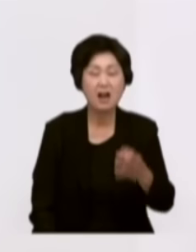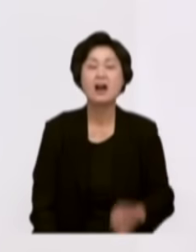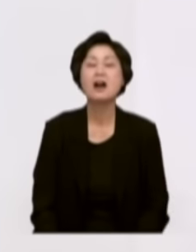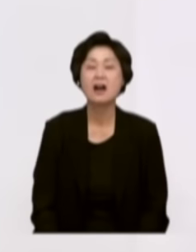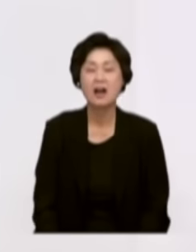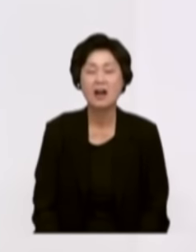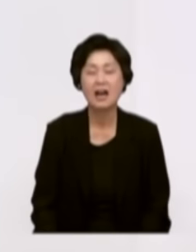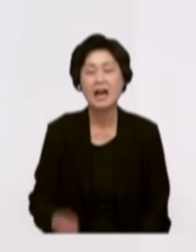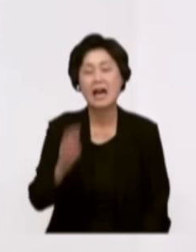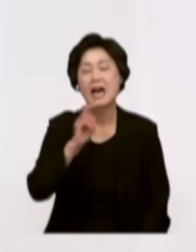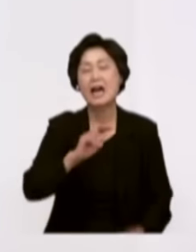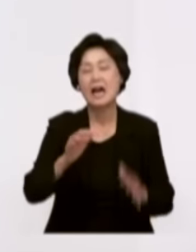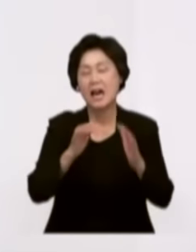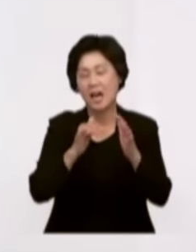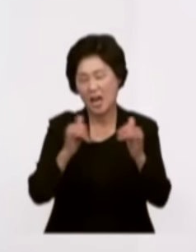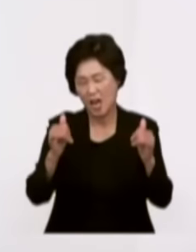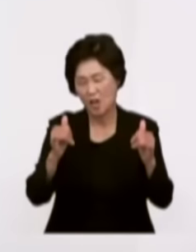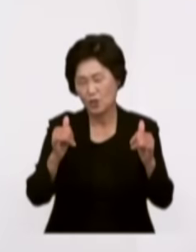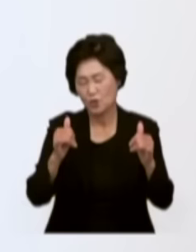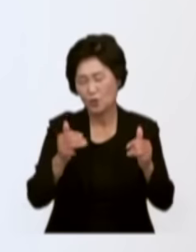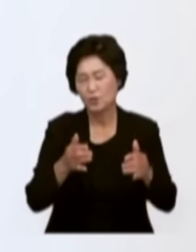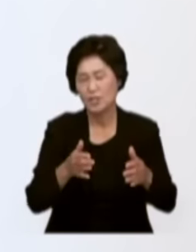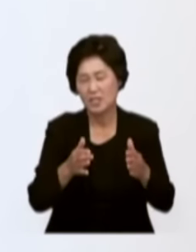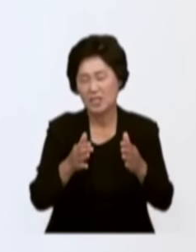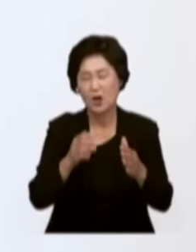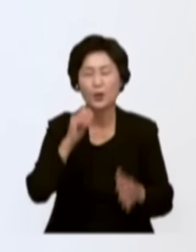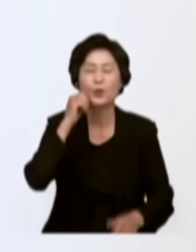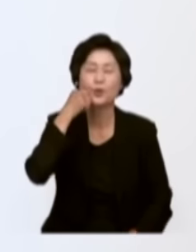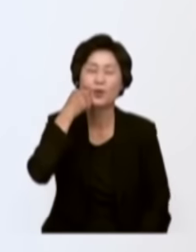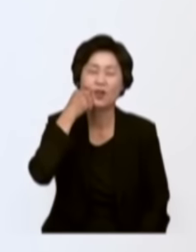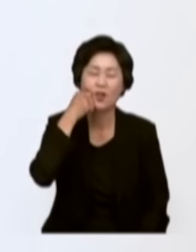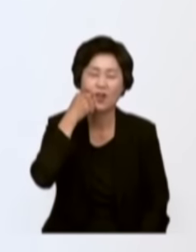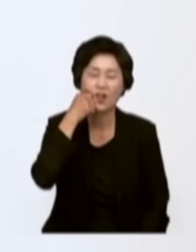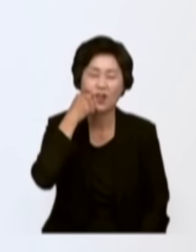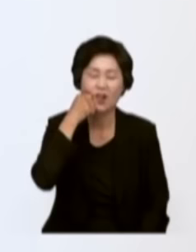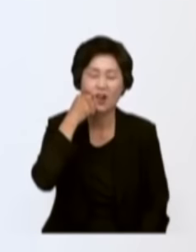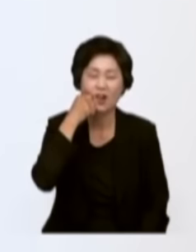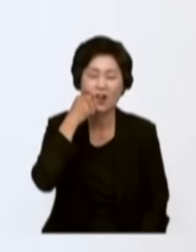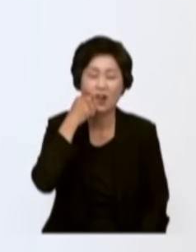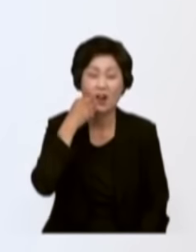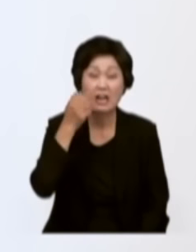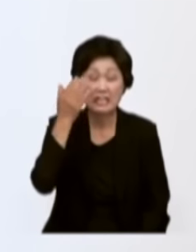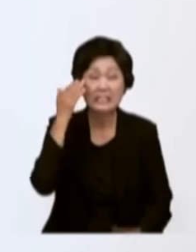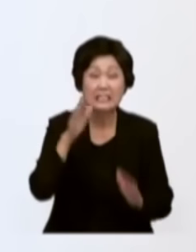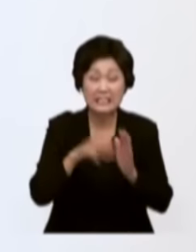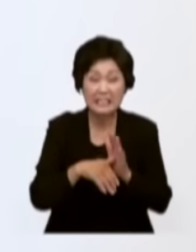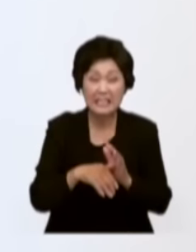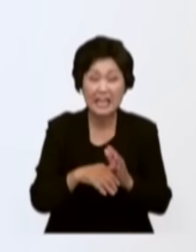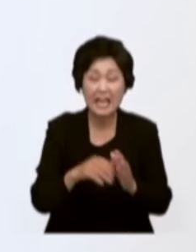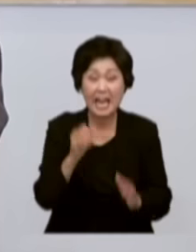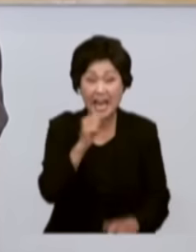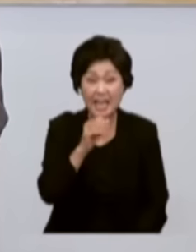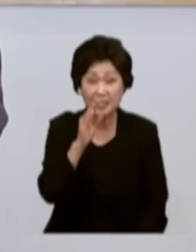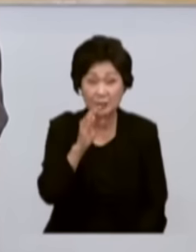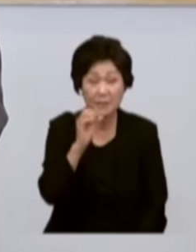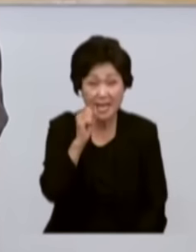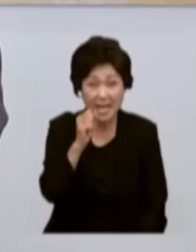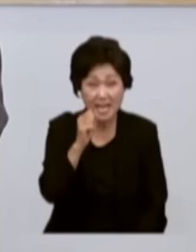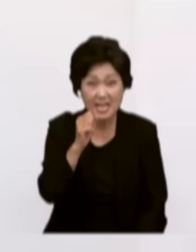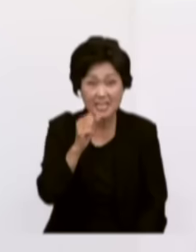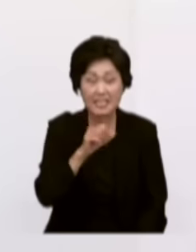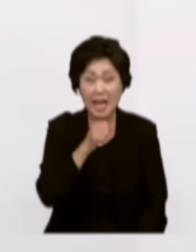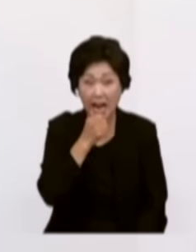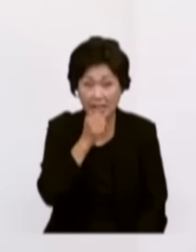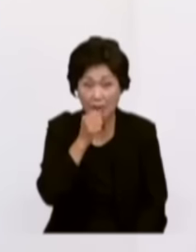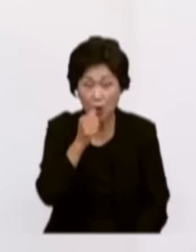게 쉽지 않죠. 쉽지 그게. 않더라고요. 그래서 그때 당시 이제 그 SBS 제가 아나운서 시험 봤어요. 근데 운